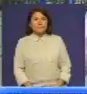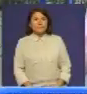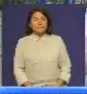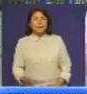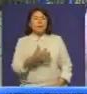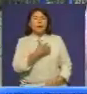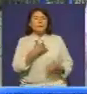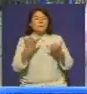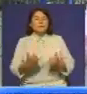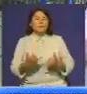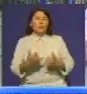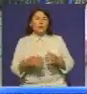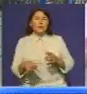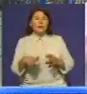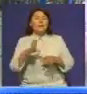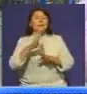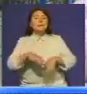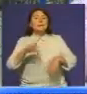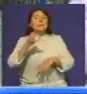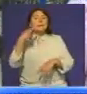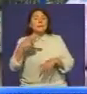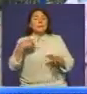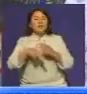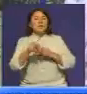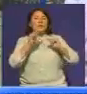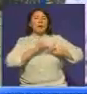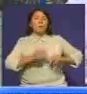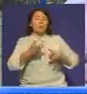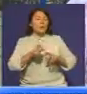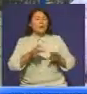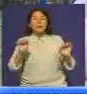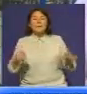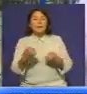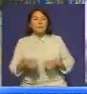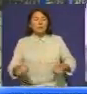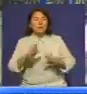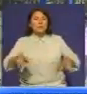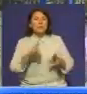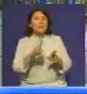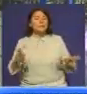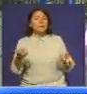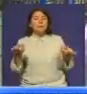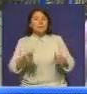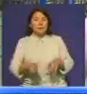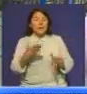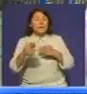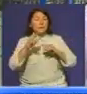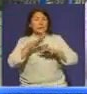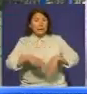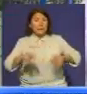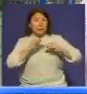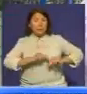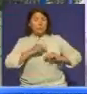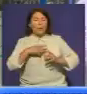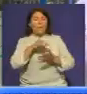мы хотим своих детей определить новый детский сад нам нужно выйти на работу но это невозможно детей ни с кем оставлять из леса заработает то